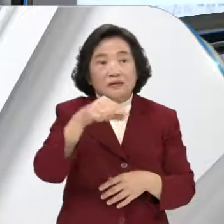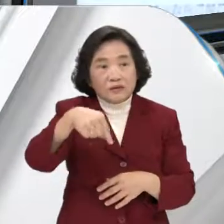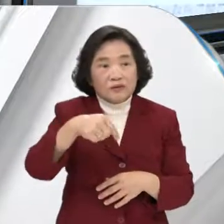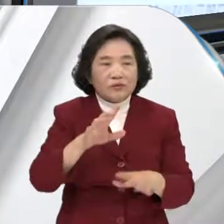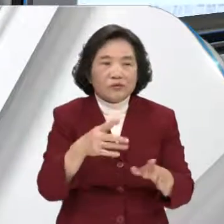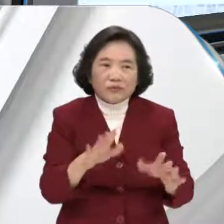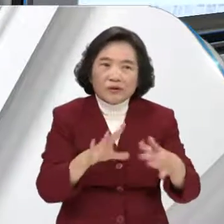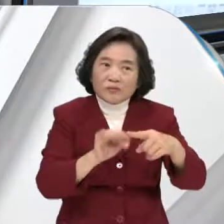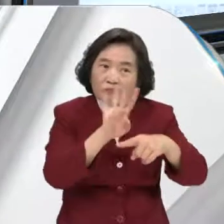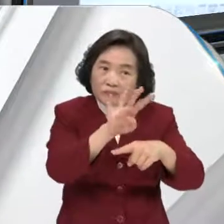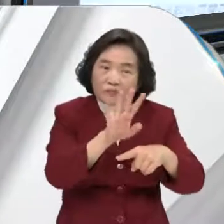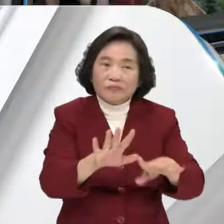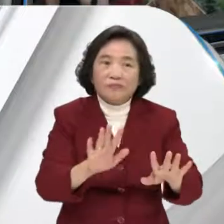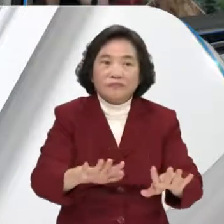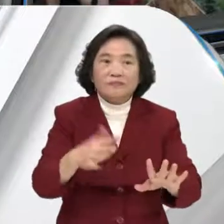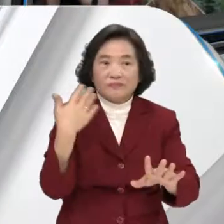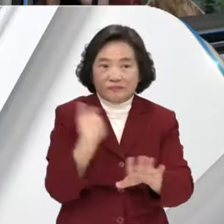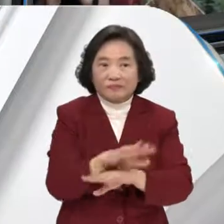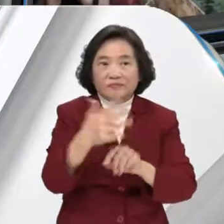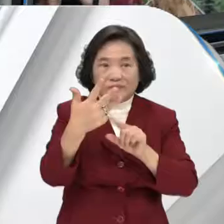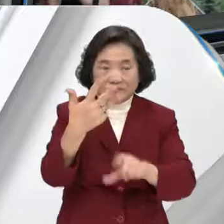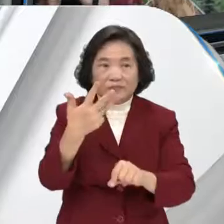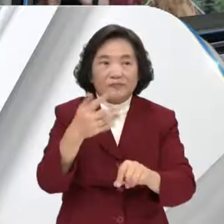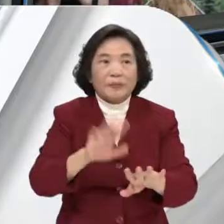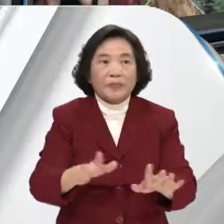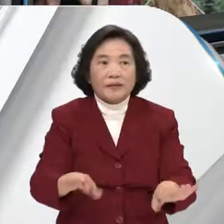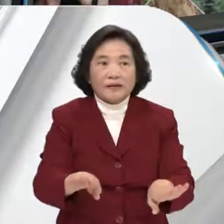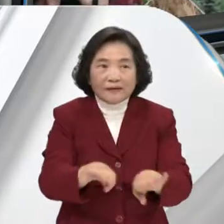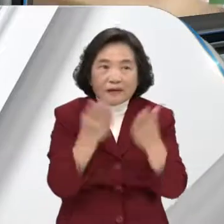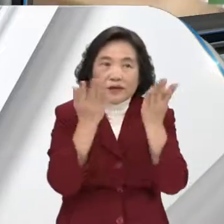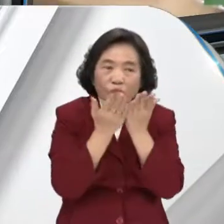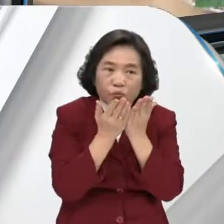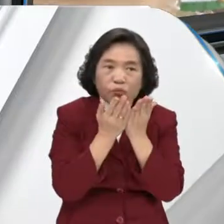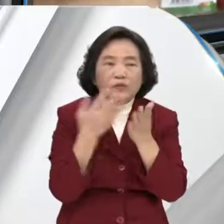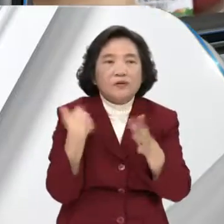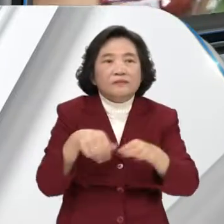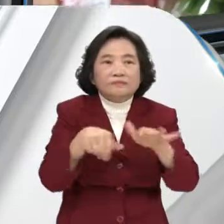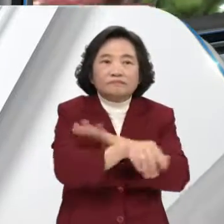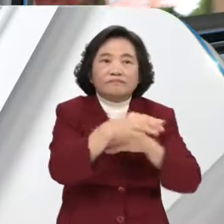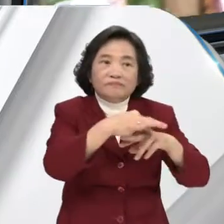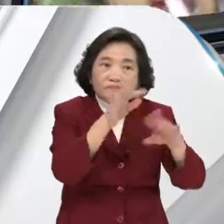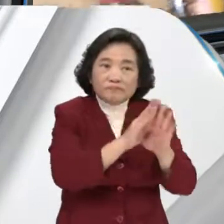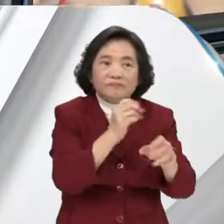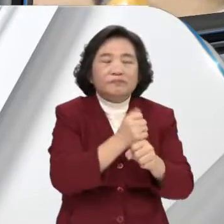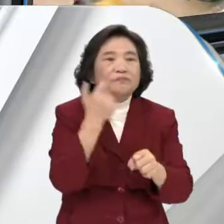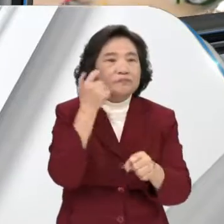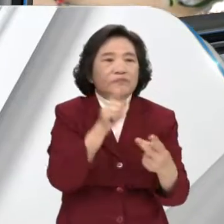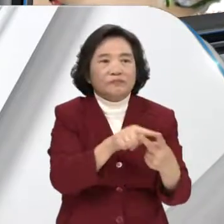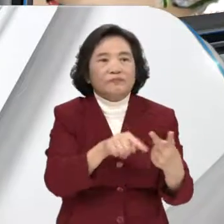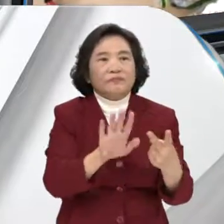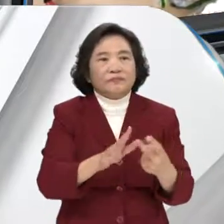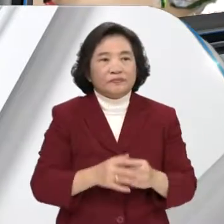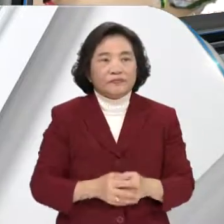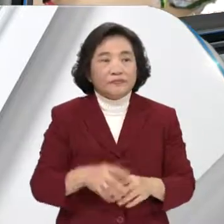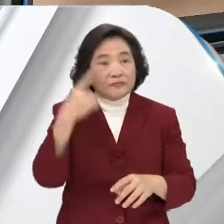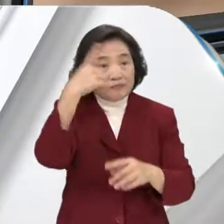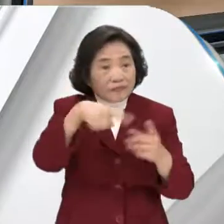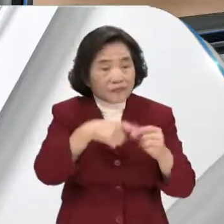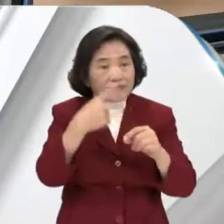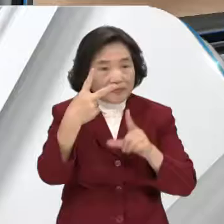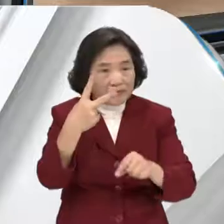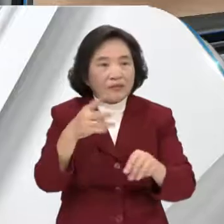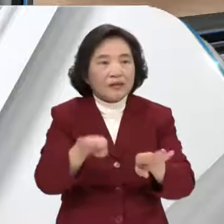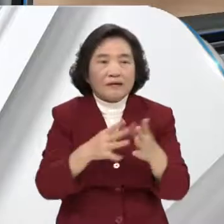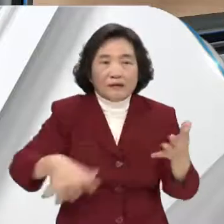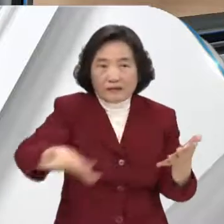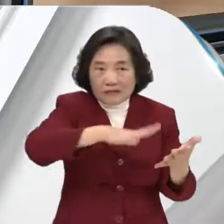用44%，已经太多经验半年提出好奇，可以加入基本。马祖两座站，安顺网